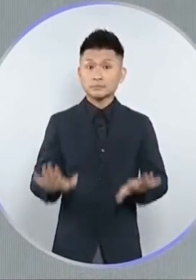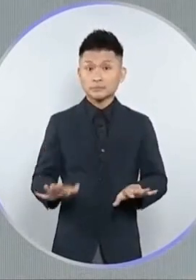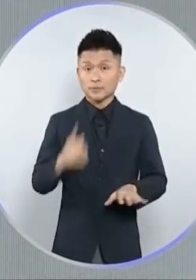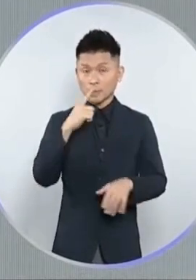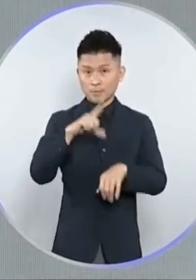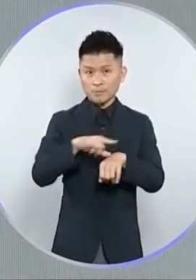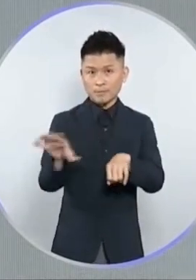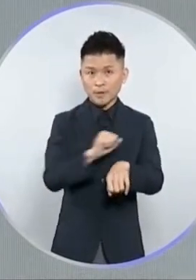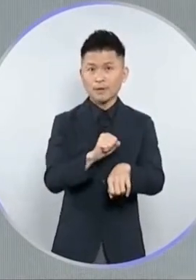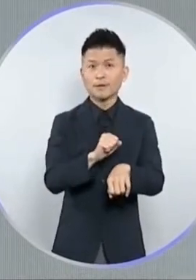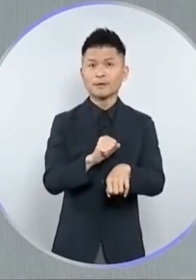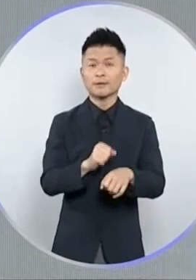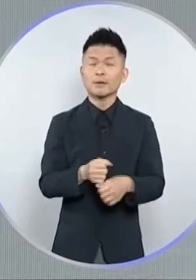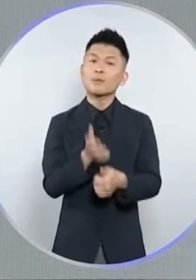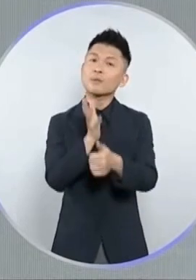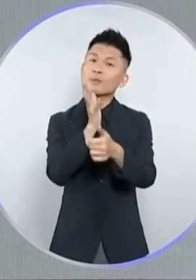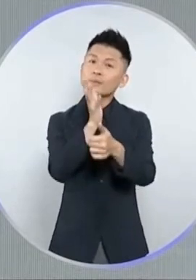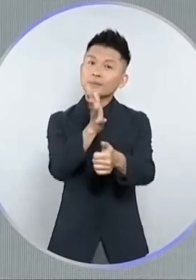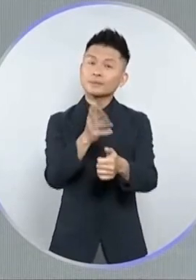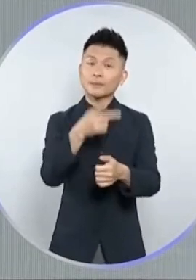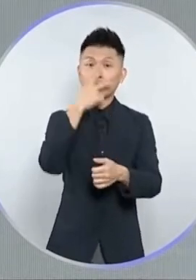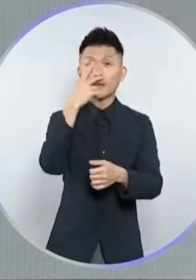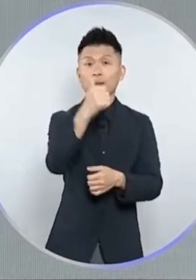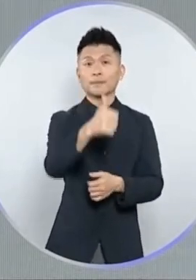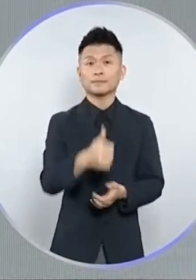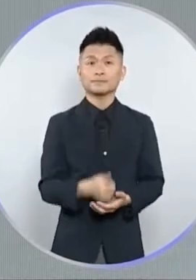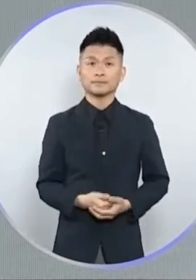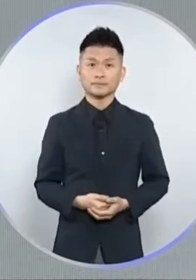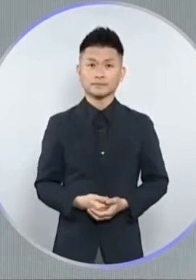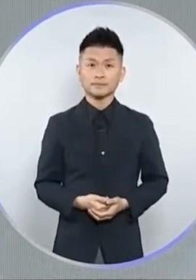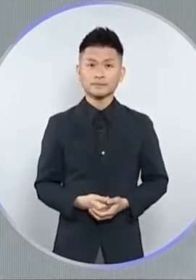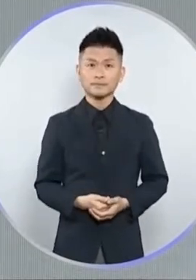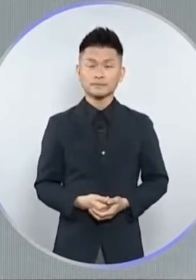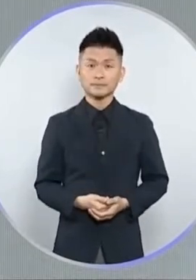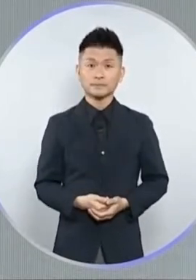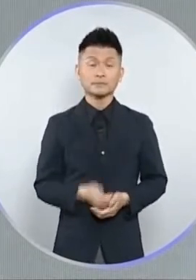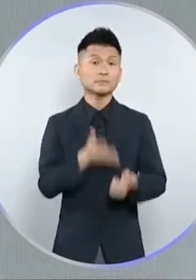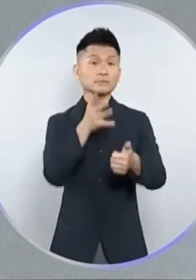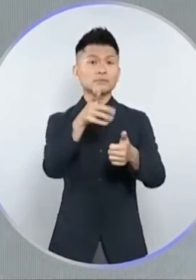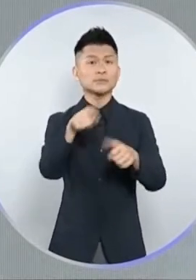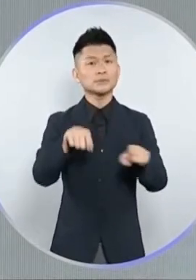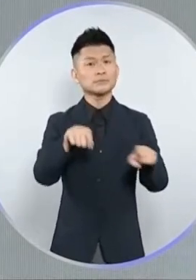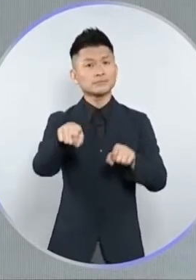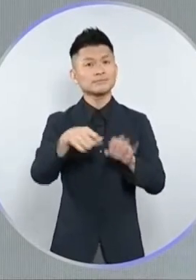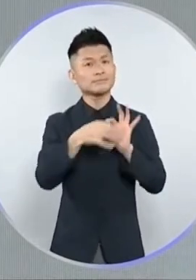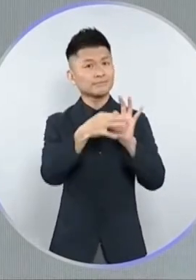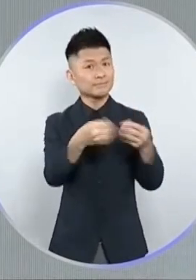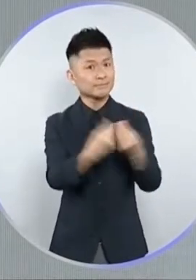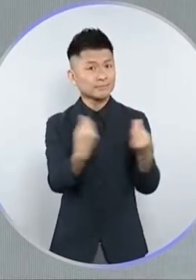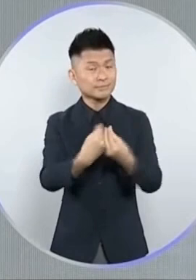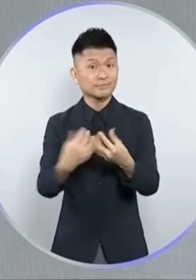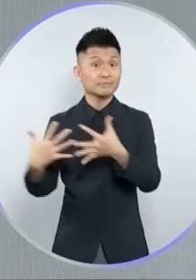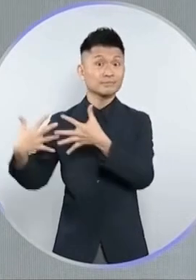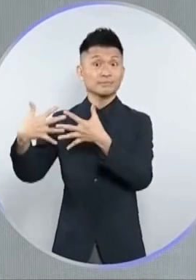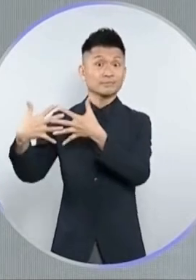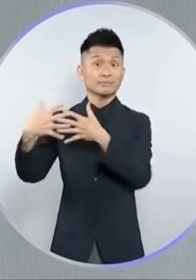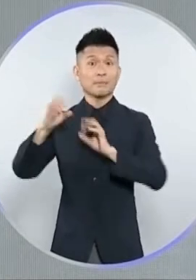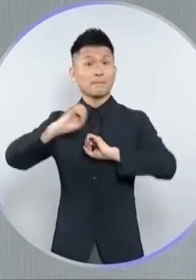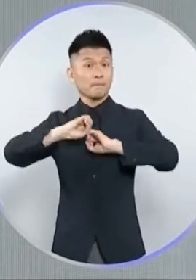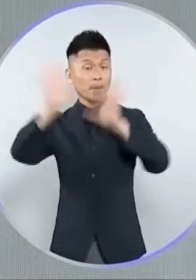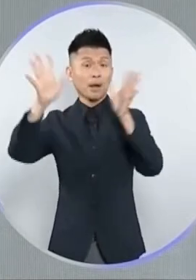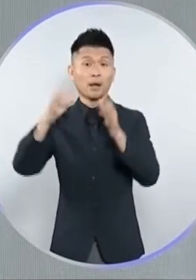借这个机会问赖主席，你要哪行落去？那美国讲无支持台